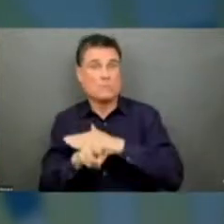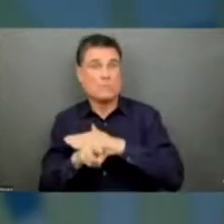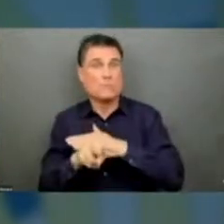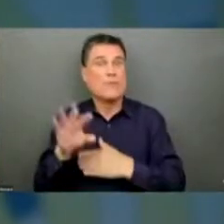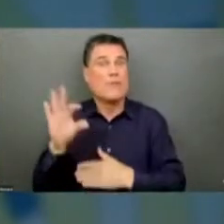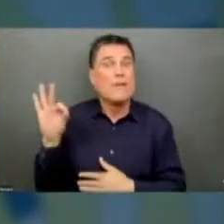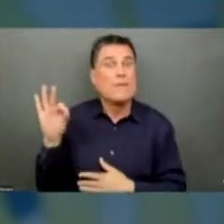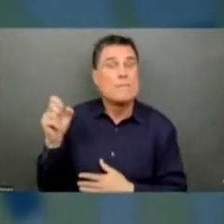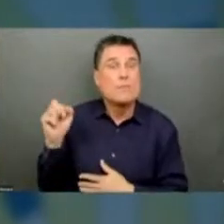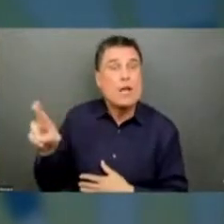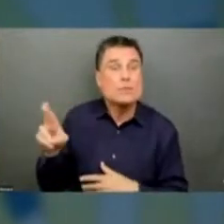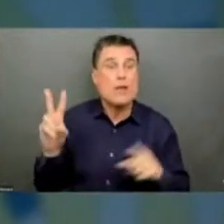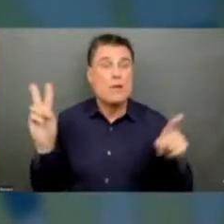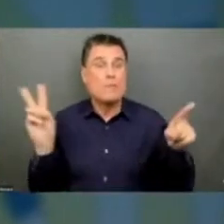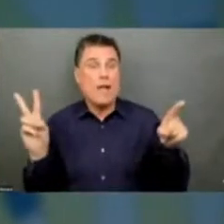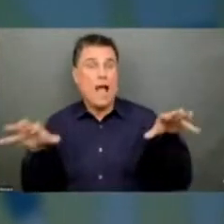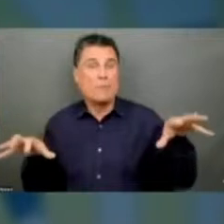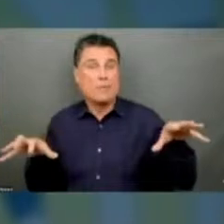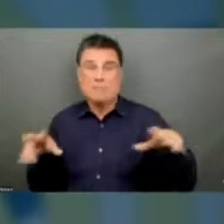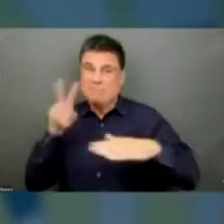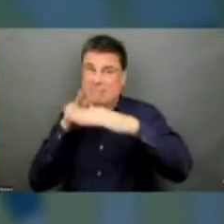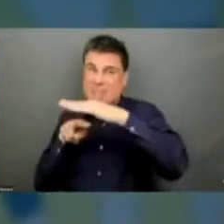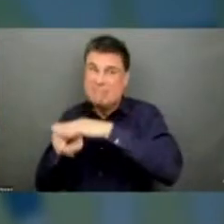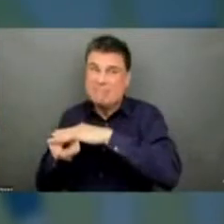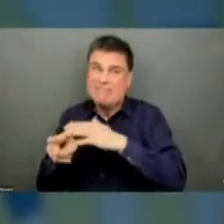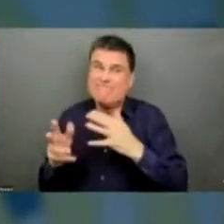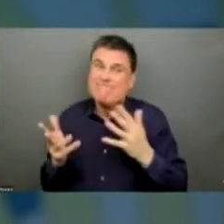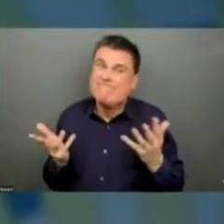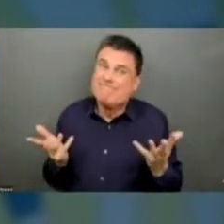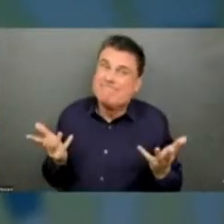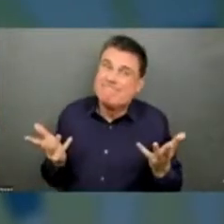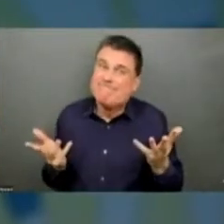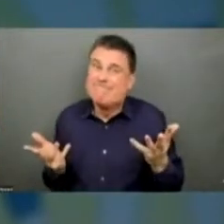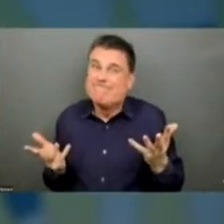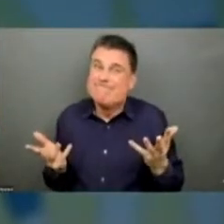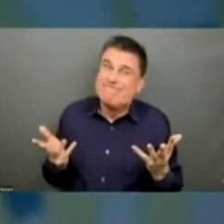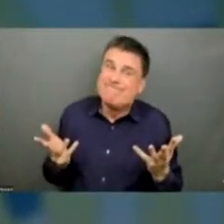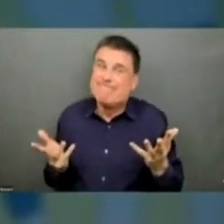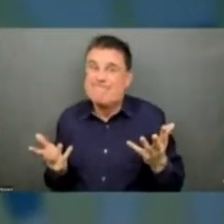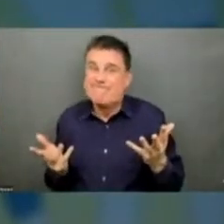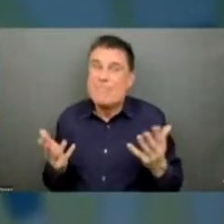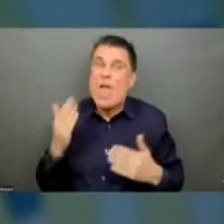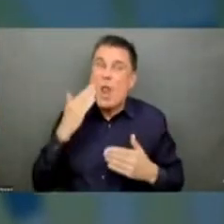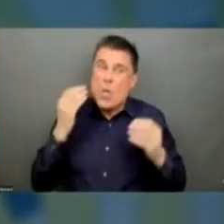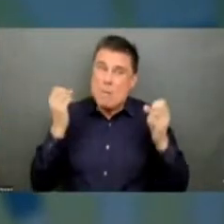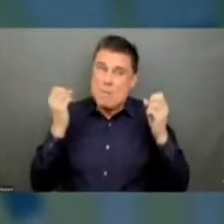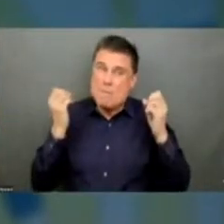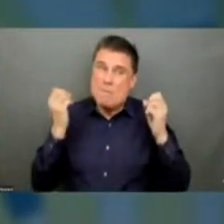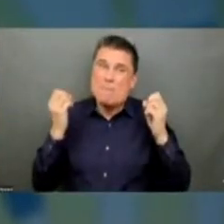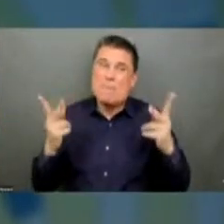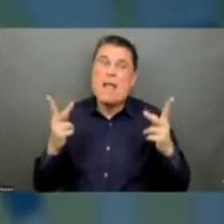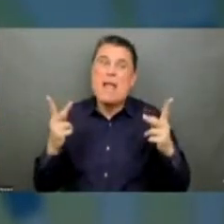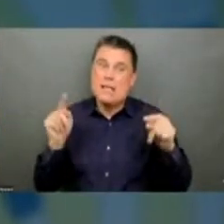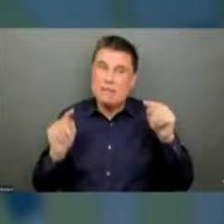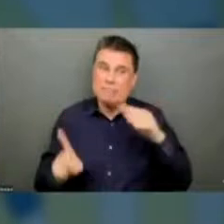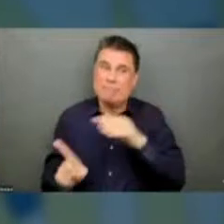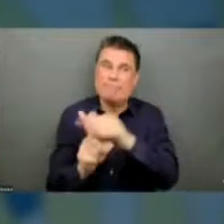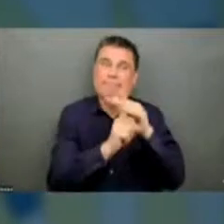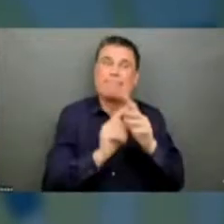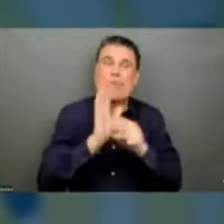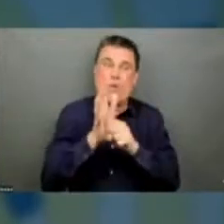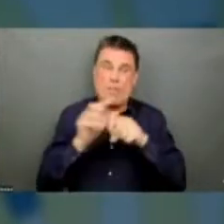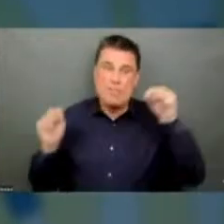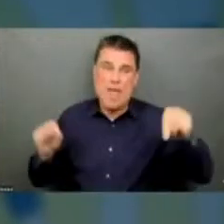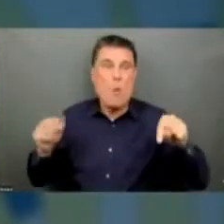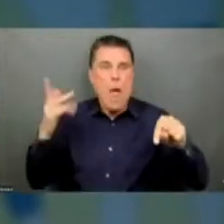that's 还是重 because 灾区 that's。where the higher numbers of cases are, 每天 but 都是 also 新 the 增多 most 是他们最 population. 多的。 So that is where we need to pay even more